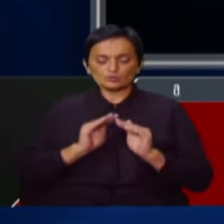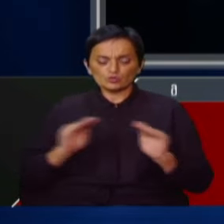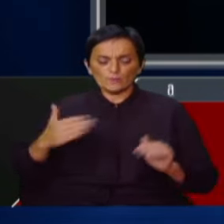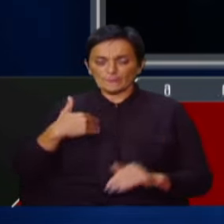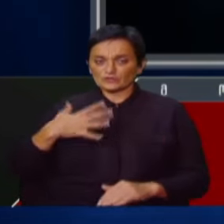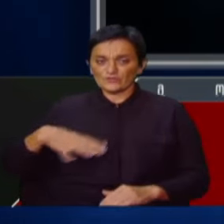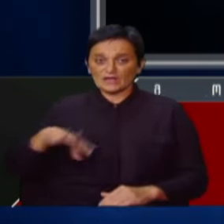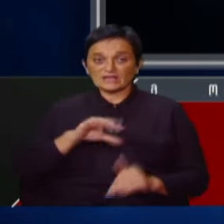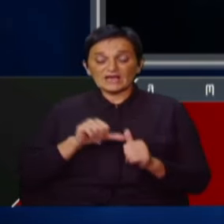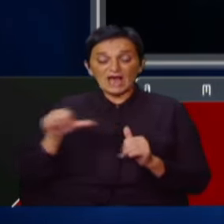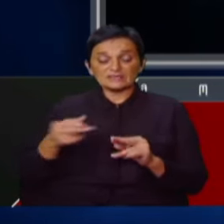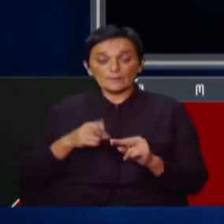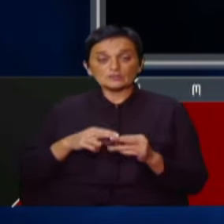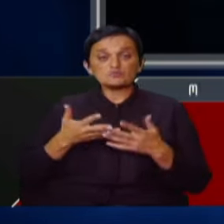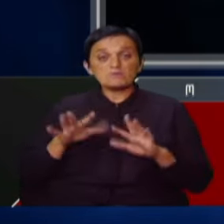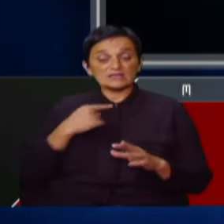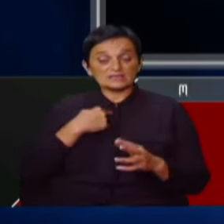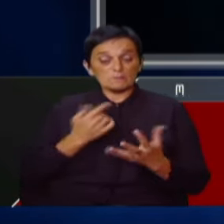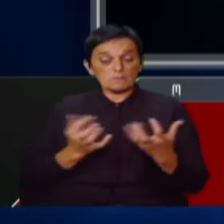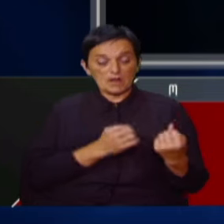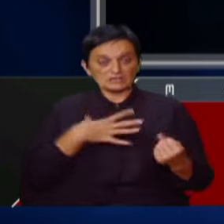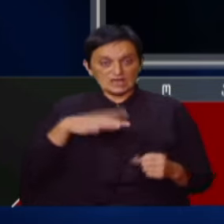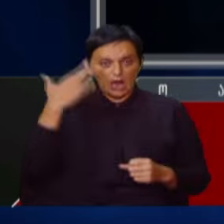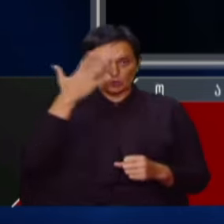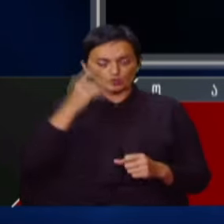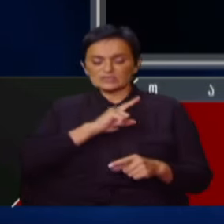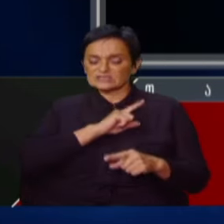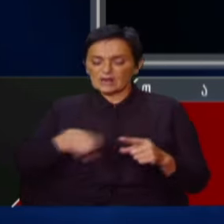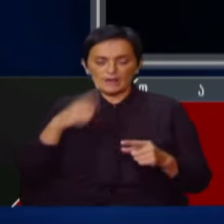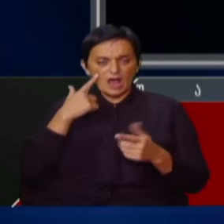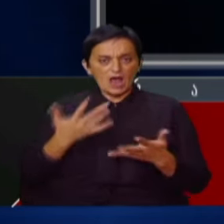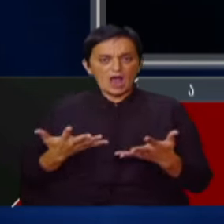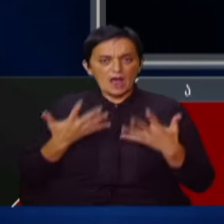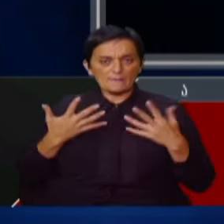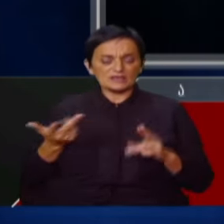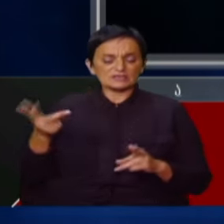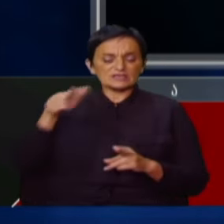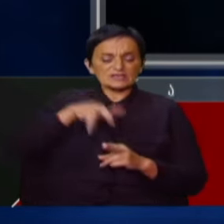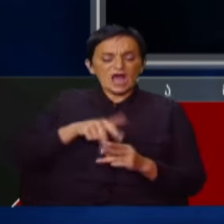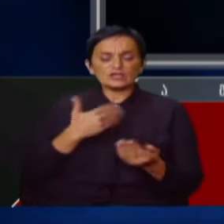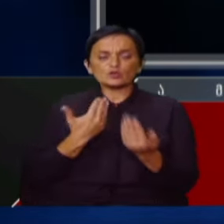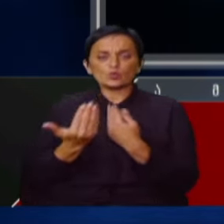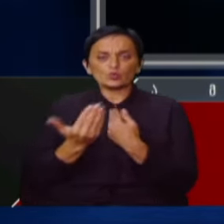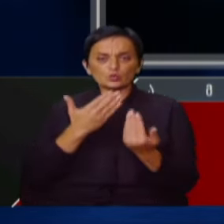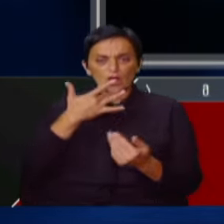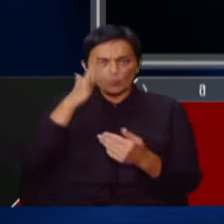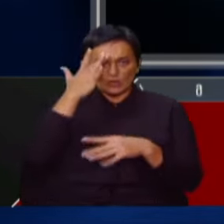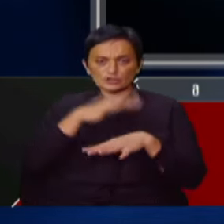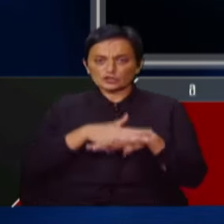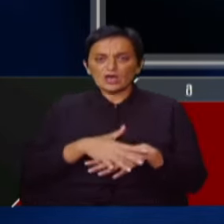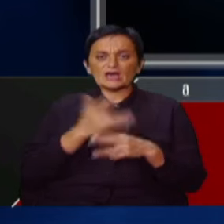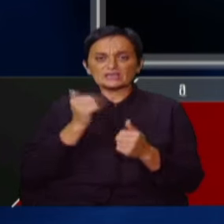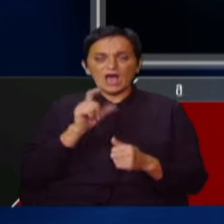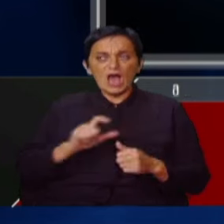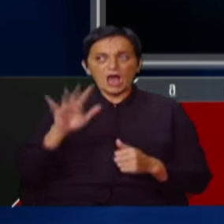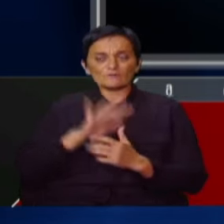მშვიდობა ჩვენს ქვეყანაში. გარდა ამისა, რაც უფრო მეტ ხმას მიიღებს ქართული ოცნება, მით უფრო სწრაფად და ეფექტიანად გადაიტვირთება საქართველოს ურთიერთობები ამერიკის შეერთებულ